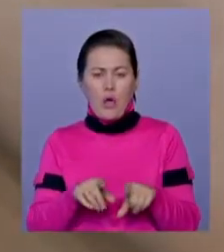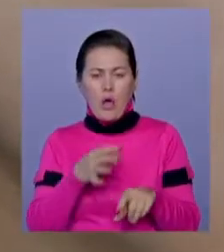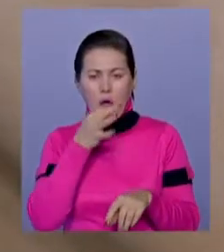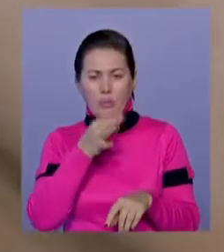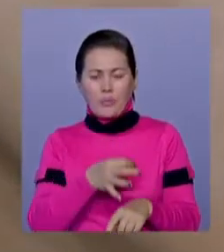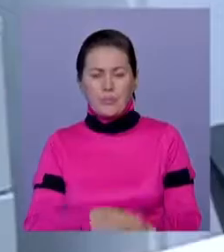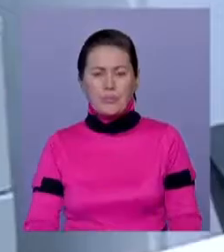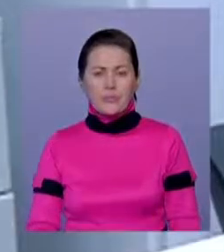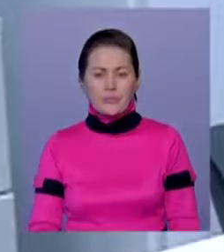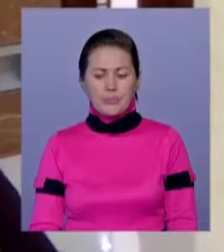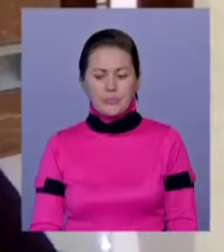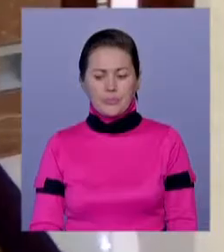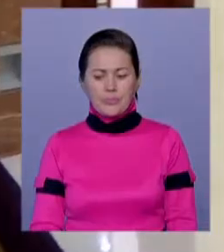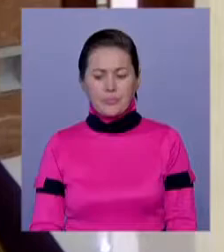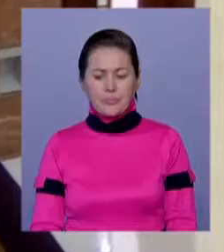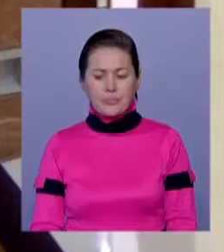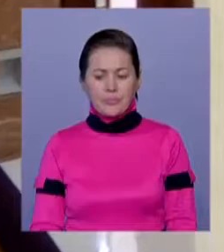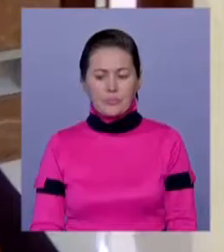тартуда.